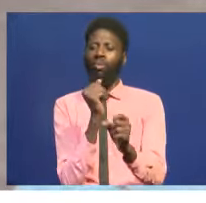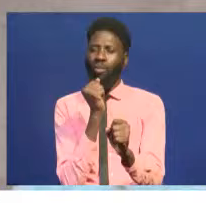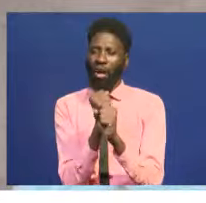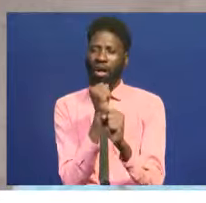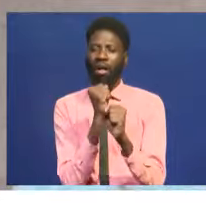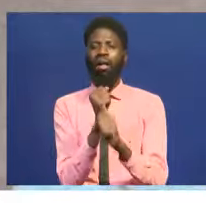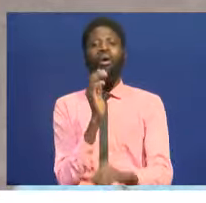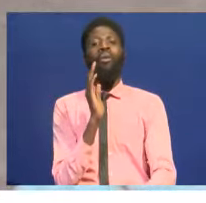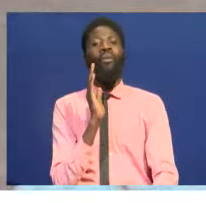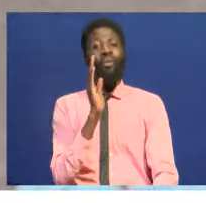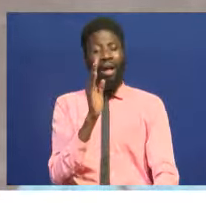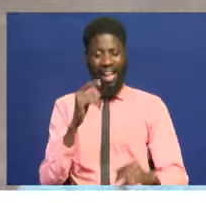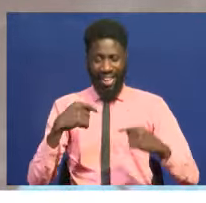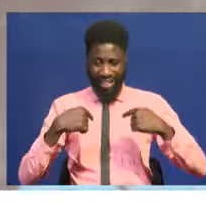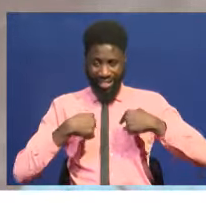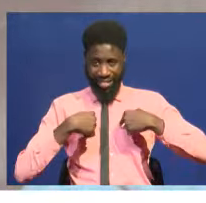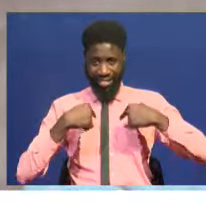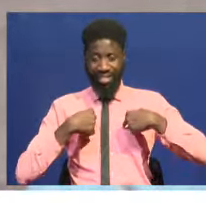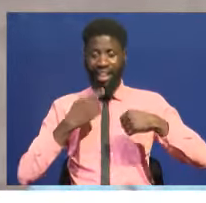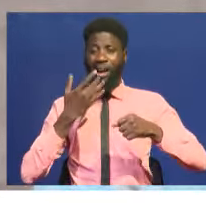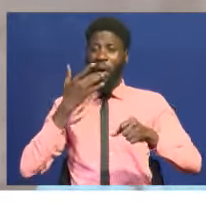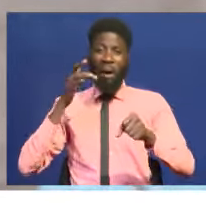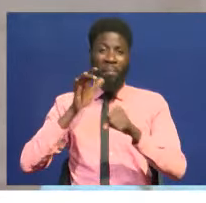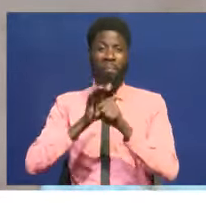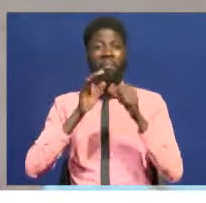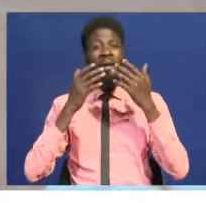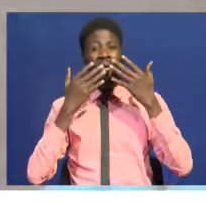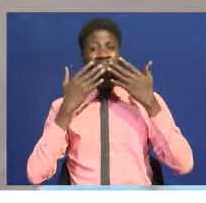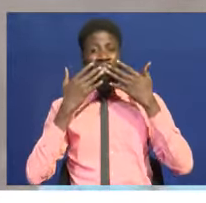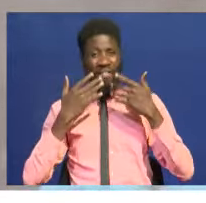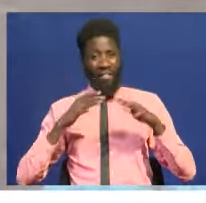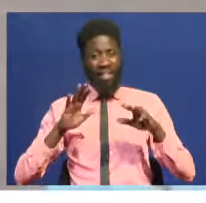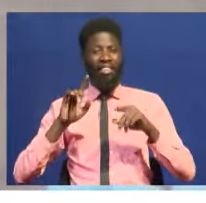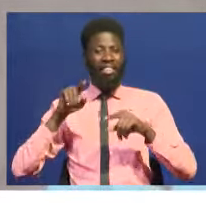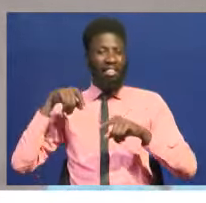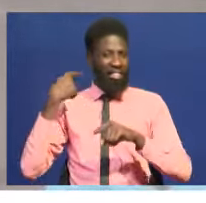And I have made a commitment that every year